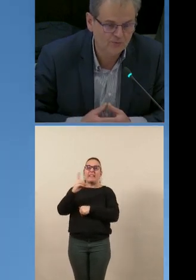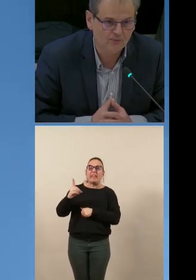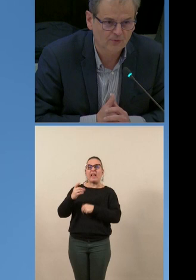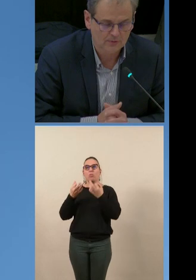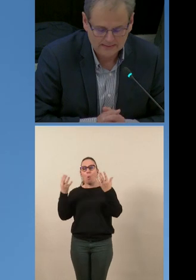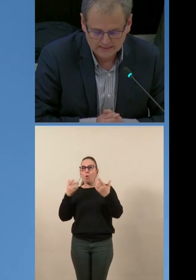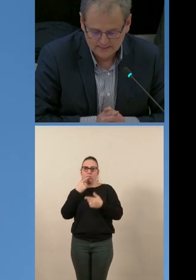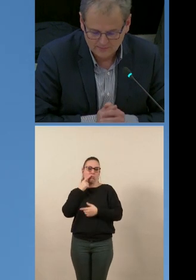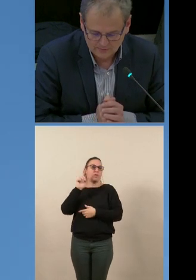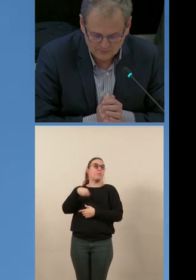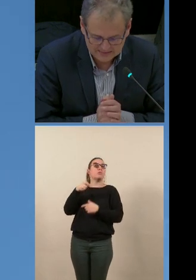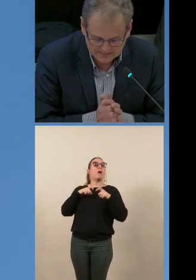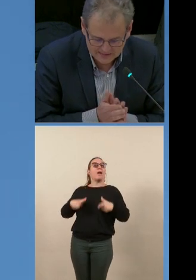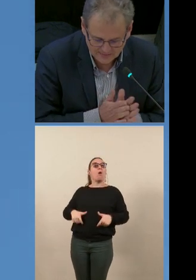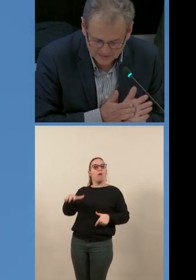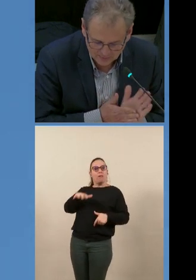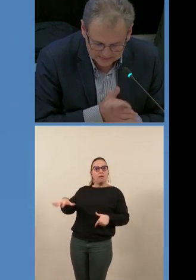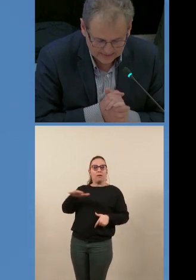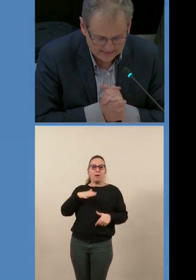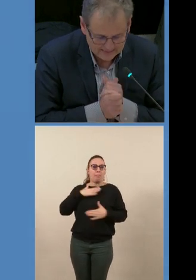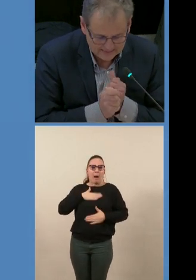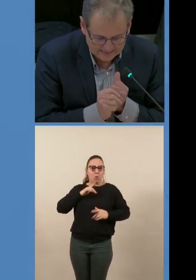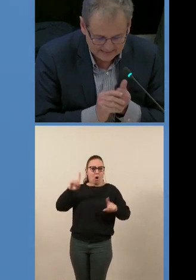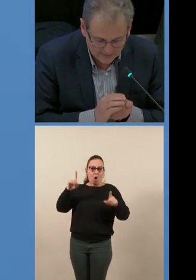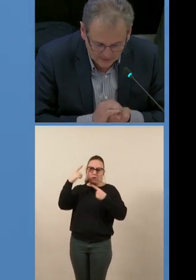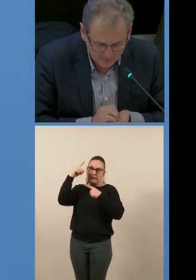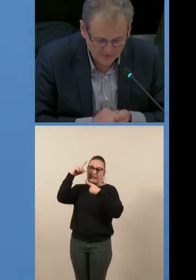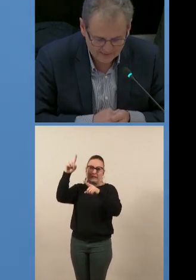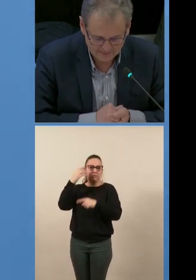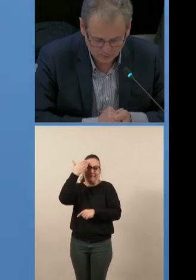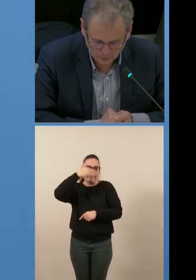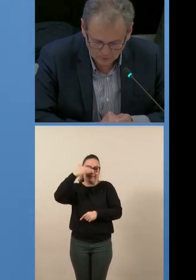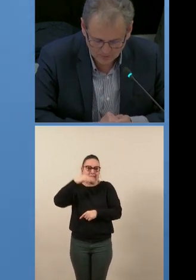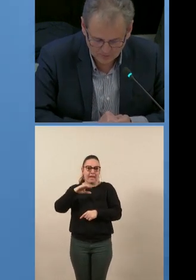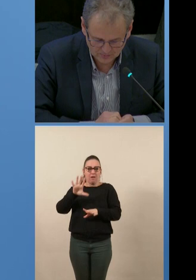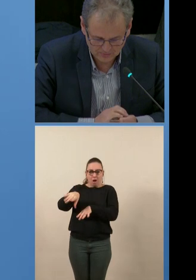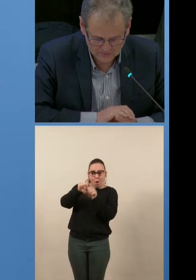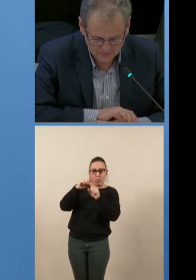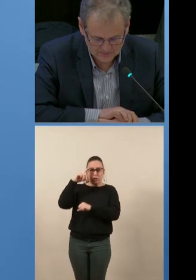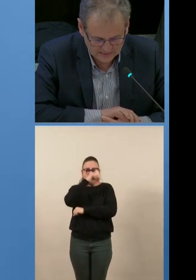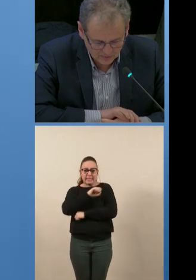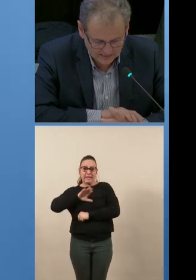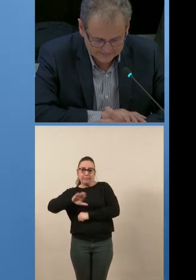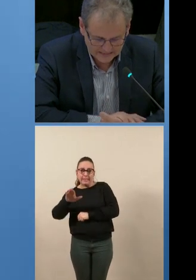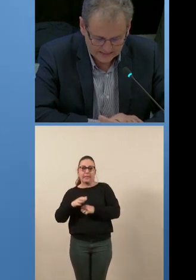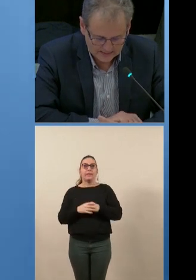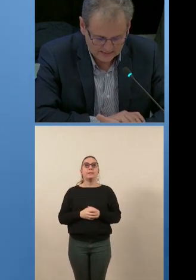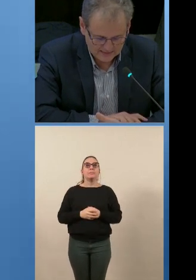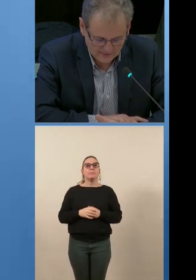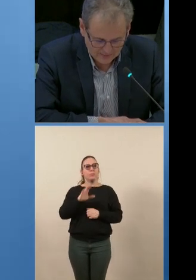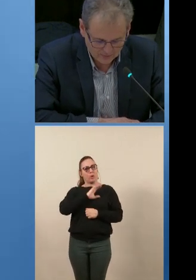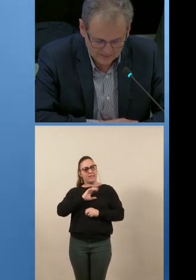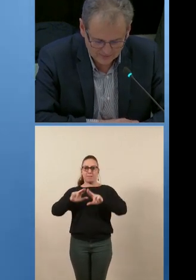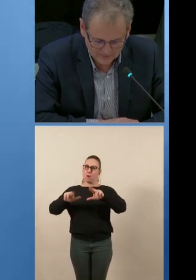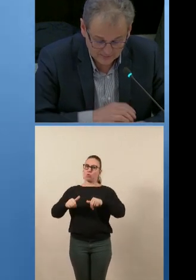on est tous conscient de de l'insatisfaction et des difficultés de recrutement dans dans ce secteur là la